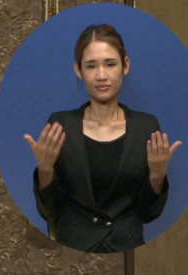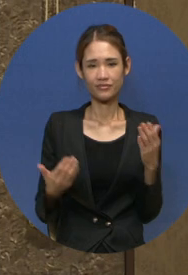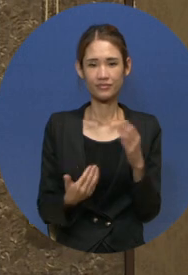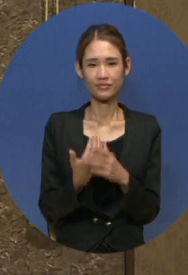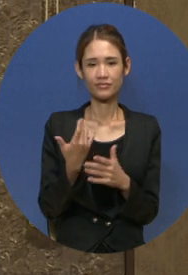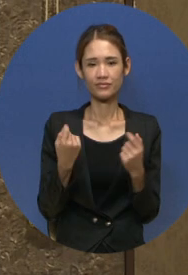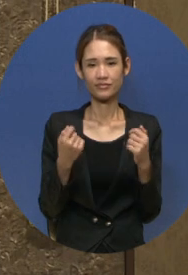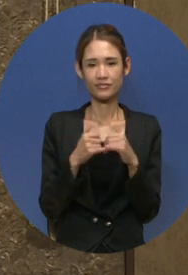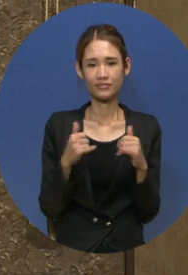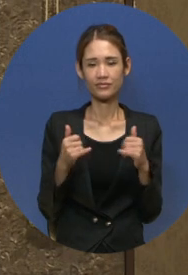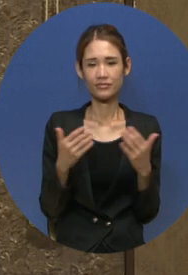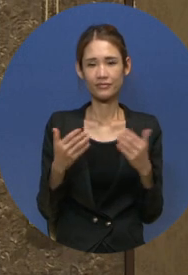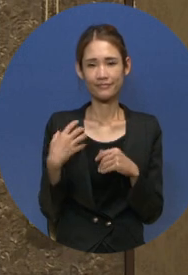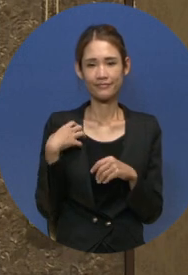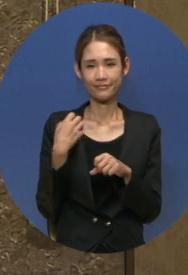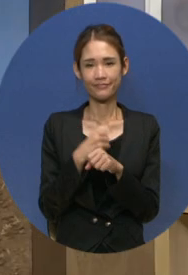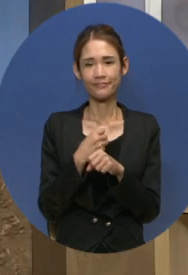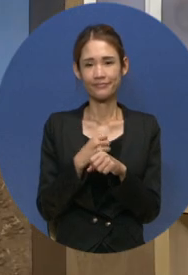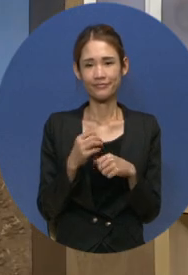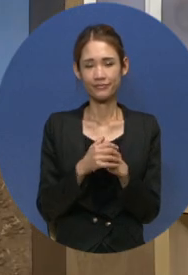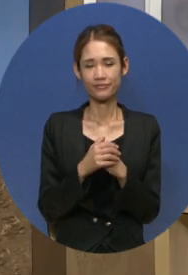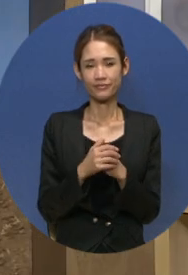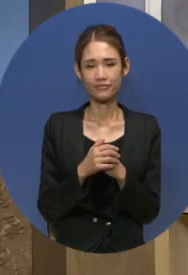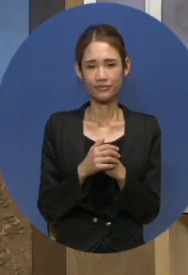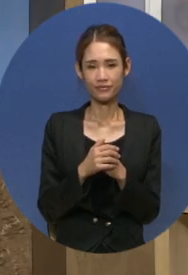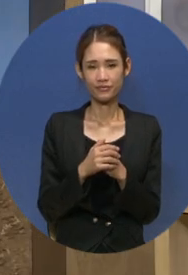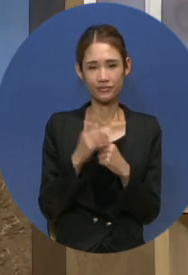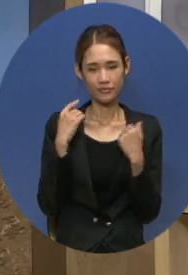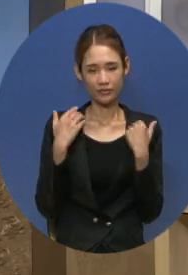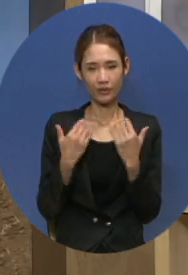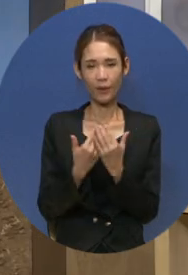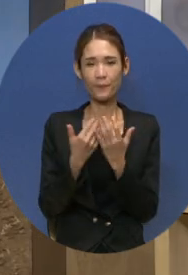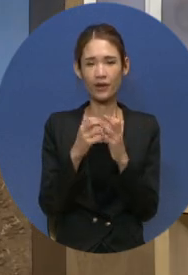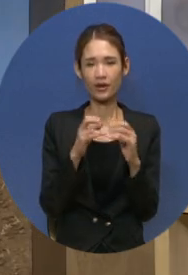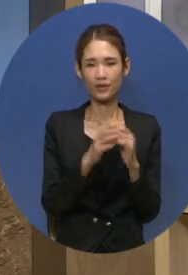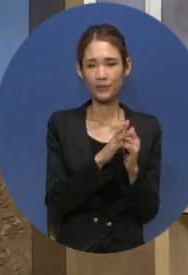예. 그런 사람들이라고 생각해요. 그리고 또 발달장애인분들이